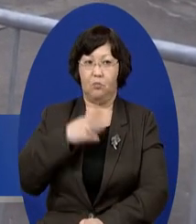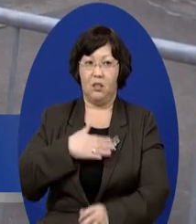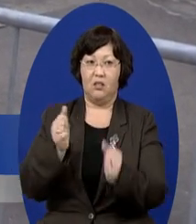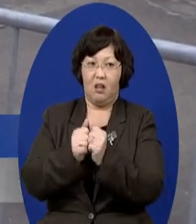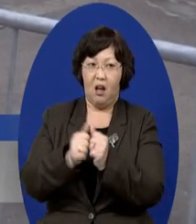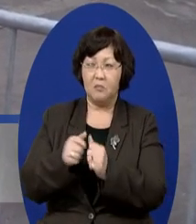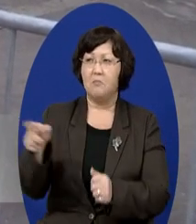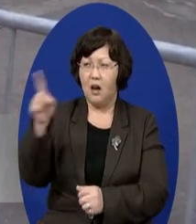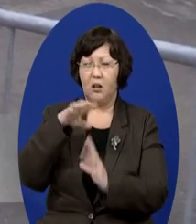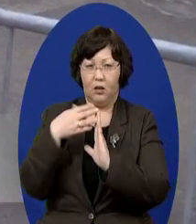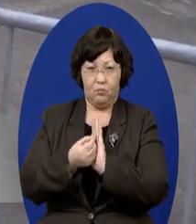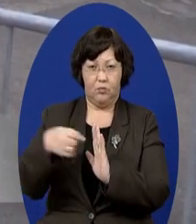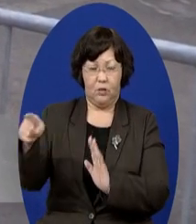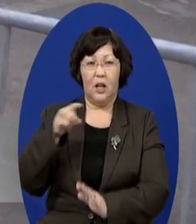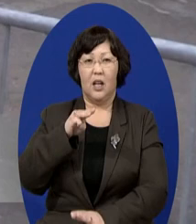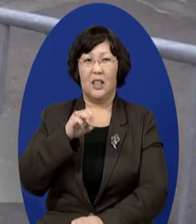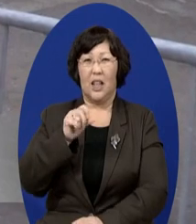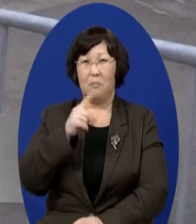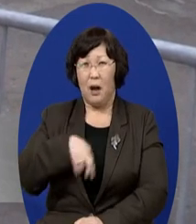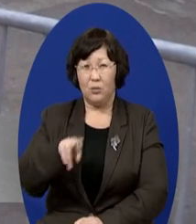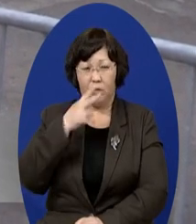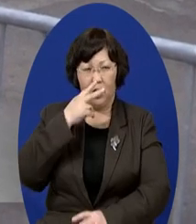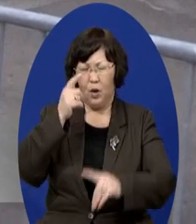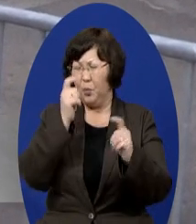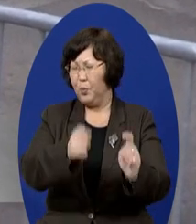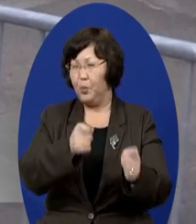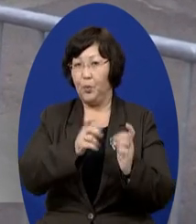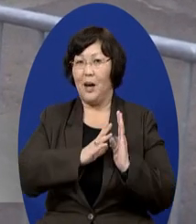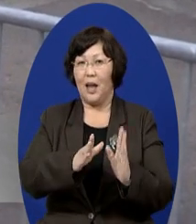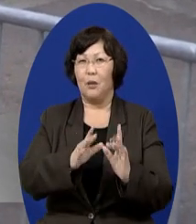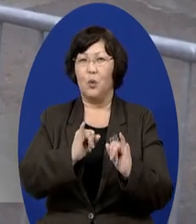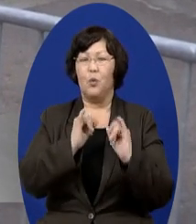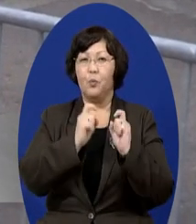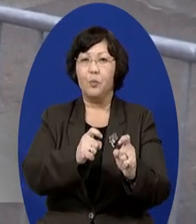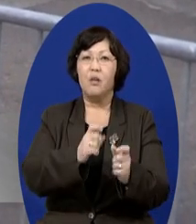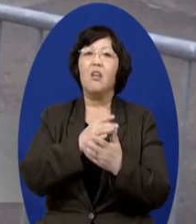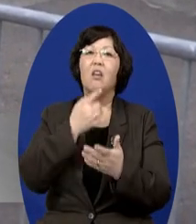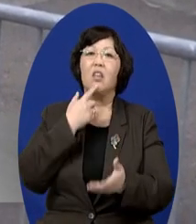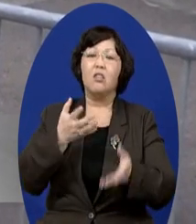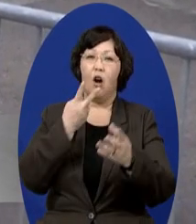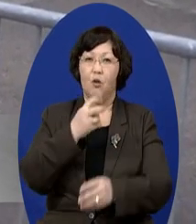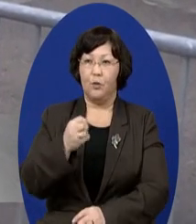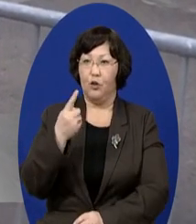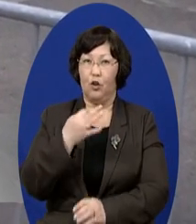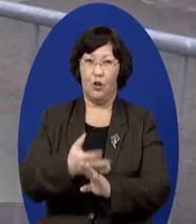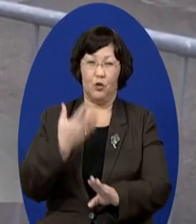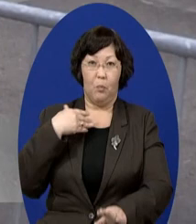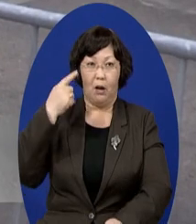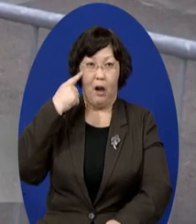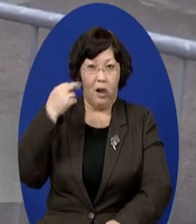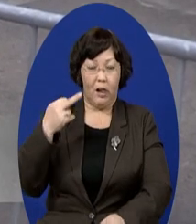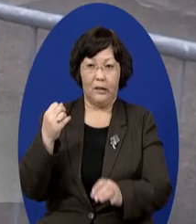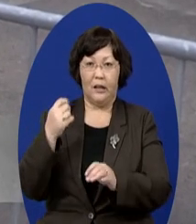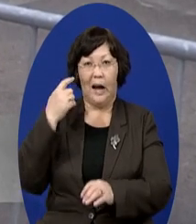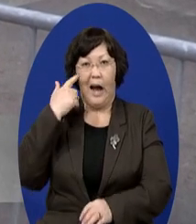найзууд тэдний гэр бүлийнхэн талибанчууд өөрчлөгдөөгүй баталсаар байна. Тэгэхээр талибанчууд 2001 оноос өмнөх шиг харгас хэрцгий хивээр